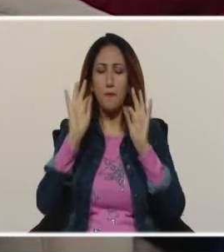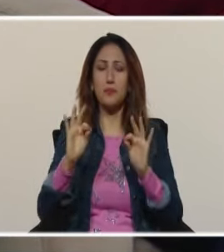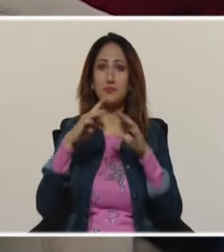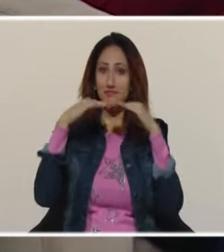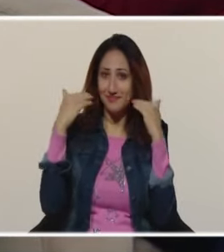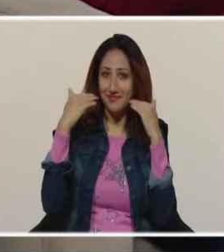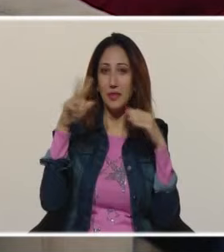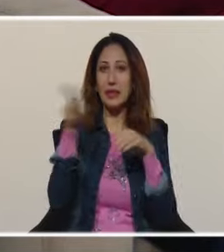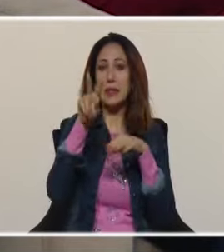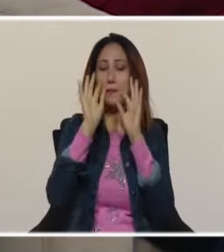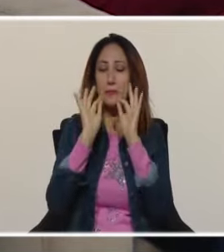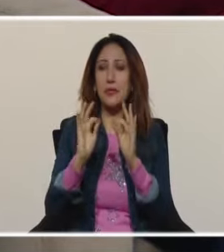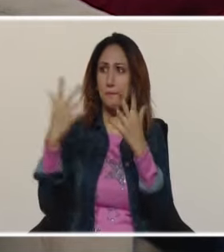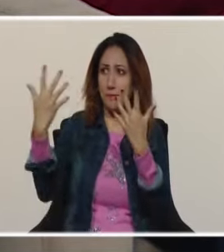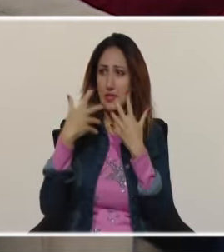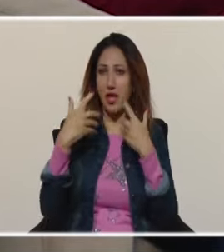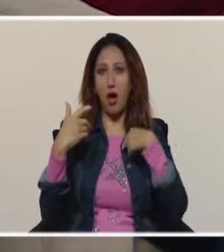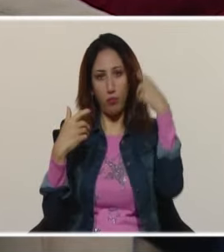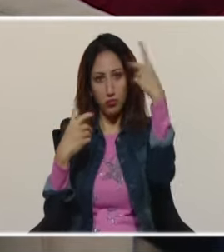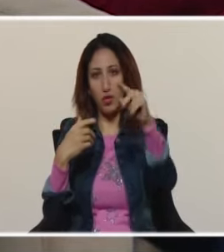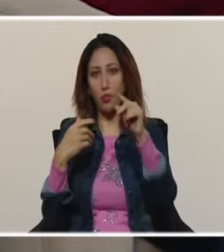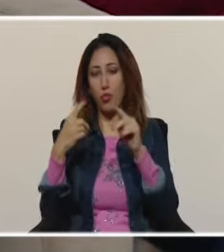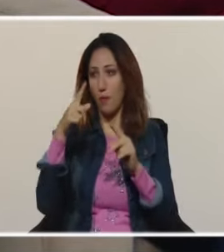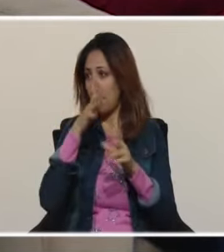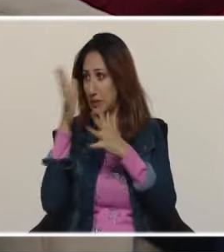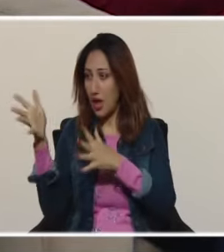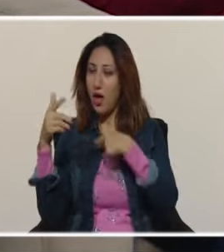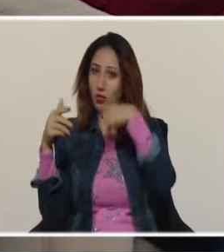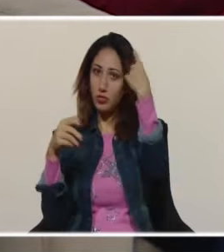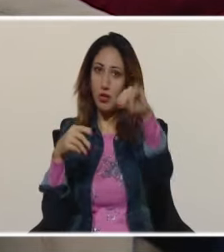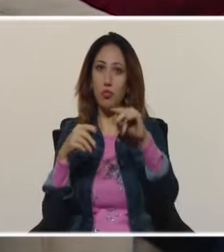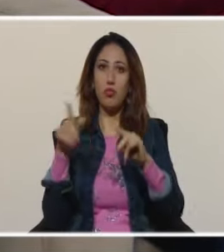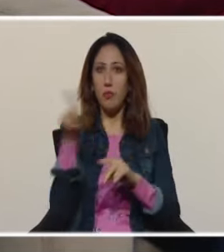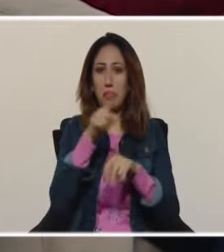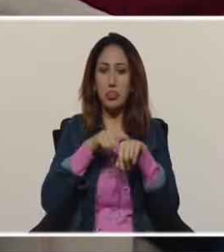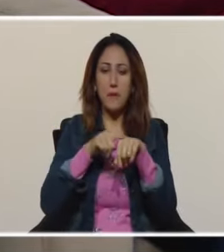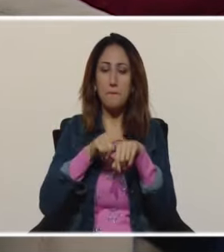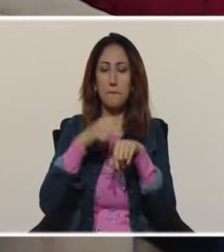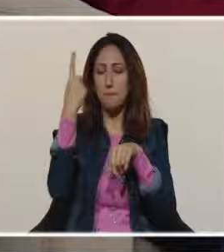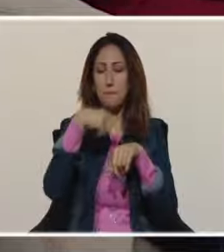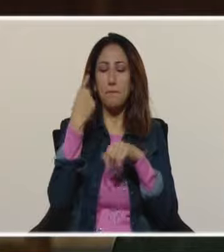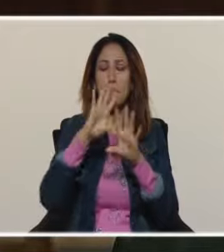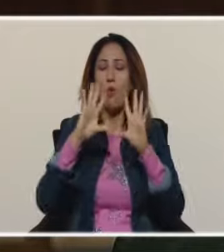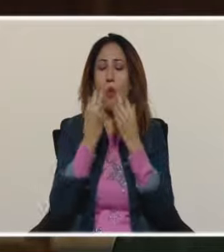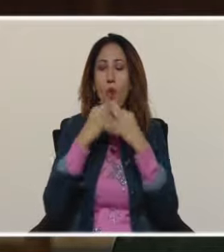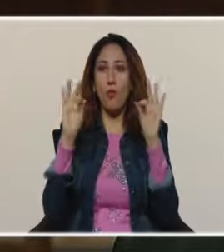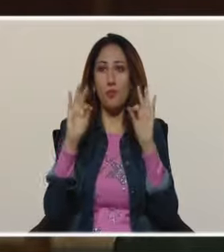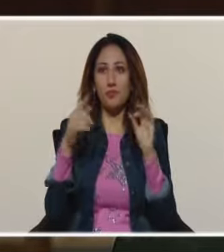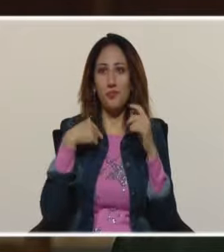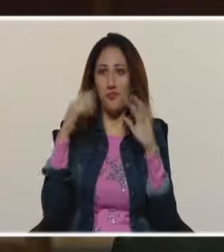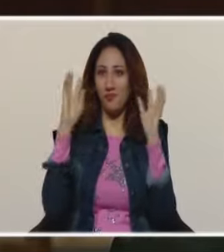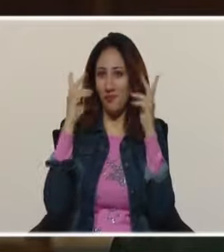انا لما حد بيزعق لي انا بضربه، وانا لما حد بيزعق له انا بضربه. انا شاب وانا شاهر وانا جننت